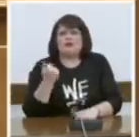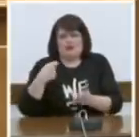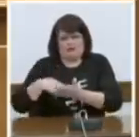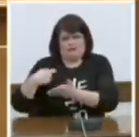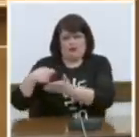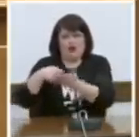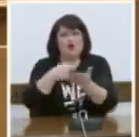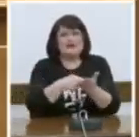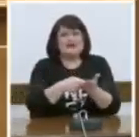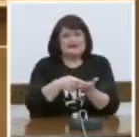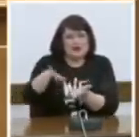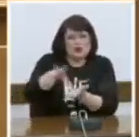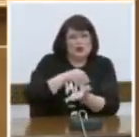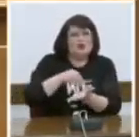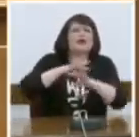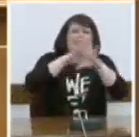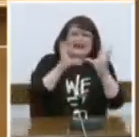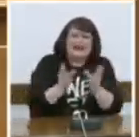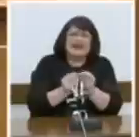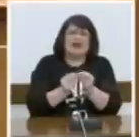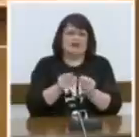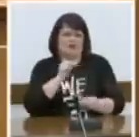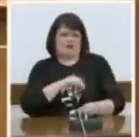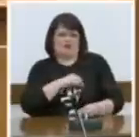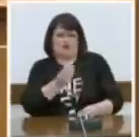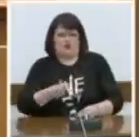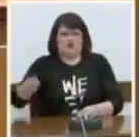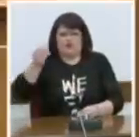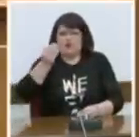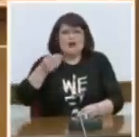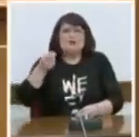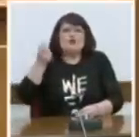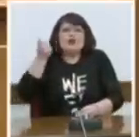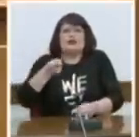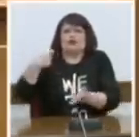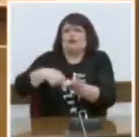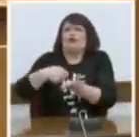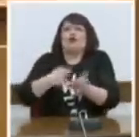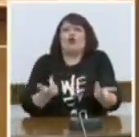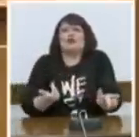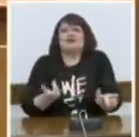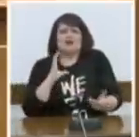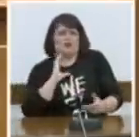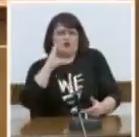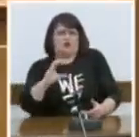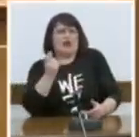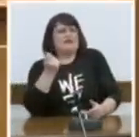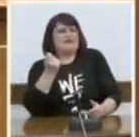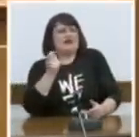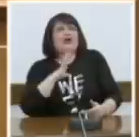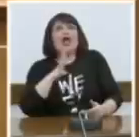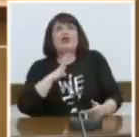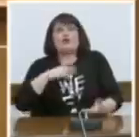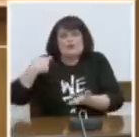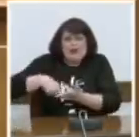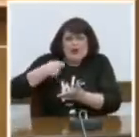υπερκερδών των δηληστηρίων παρατάθηκε κι άλλο. Πήγε για το τέλος Ιουλίου και βλέπουμε και δεν έχουν ακόμα υπολογιστεί. Άρα, πληρώνουν οι πολίτες με τη φορολόγησή τους,